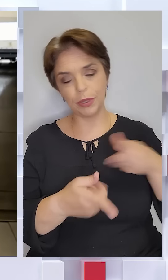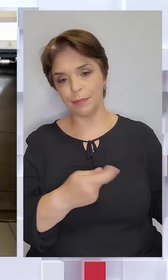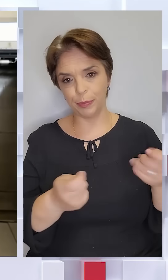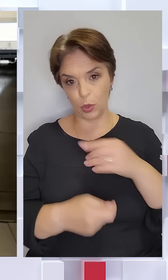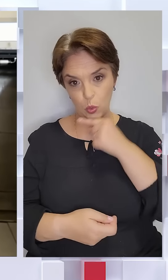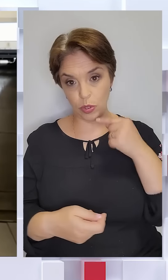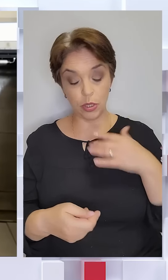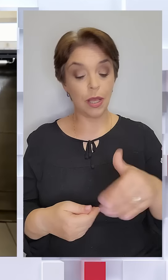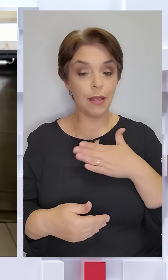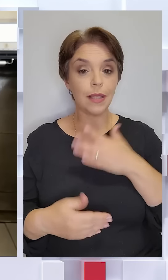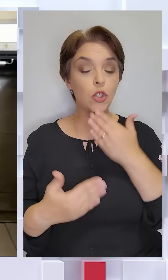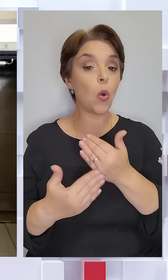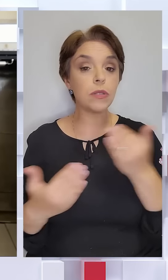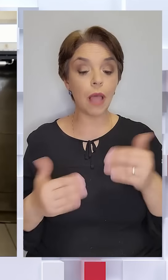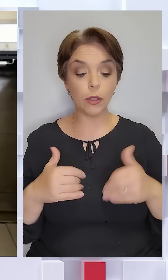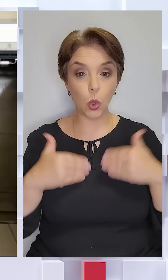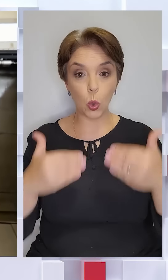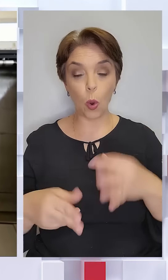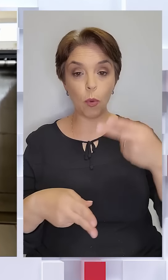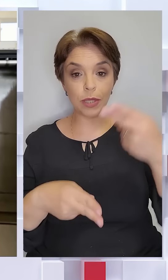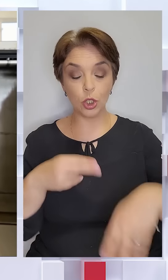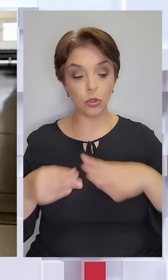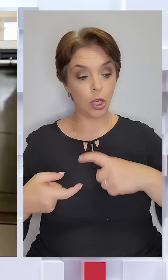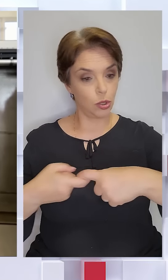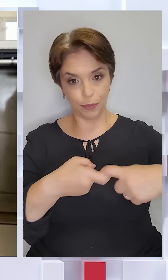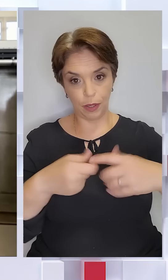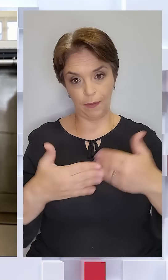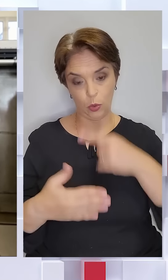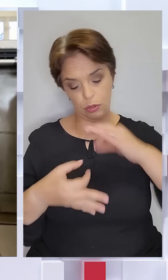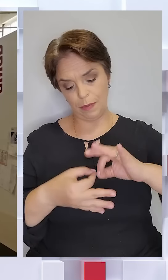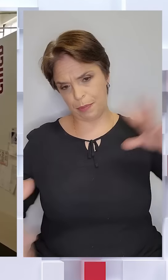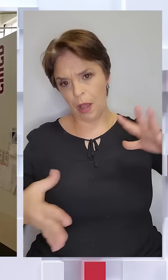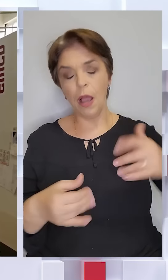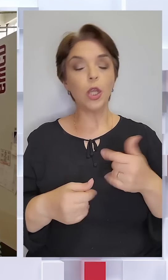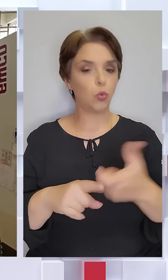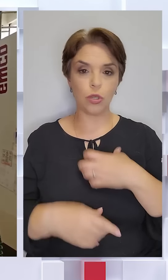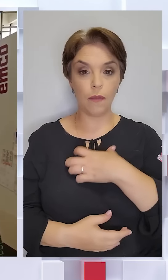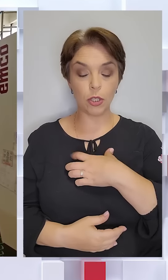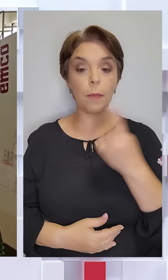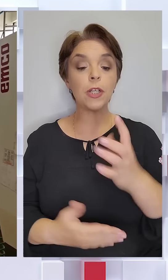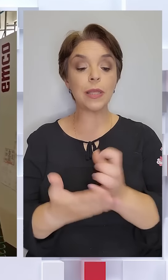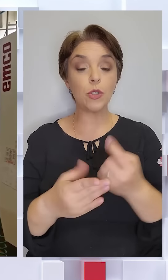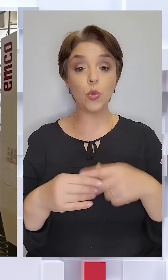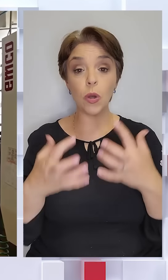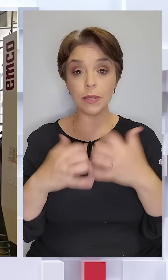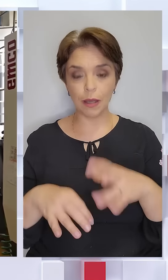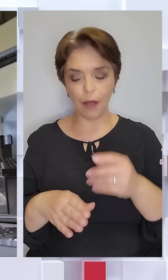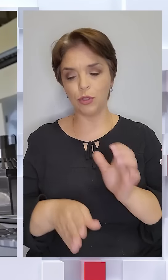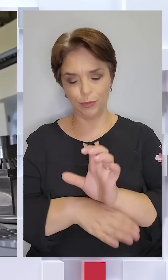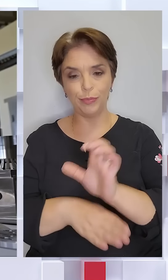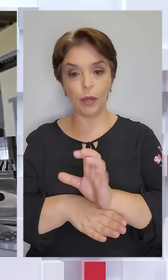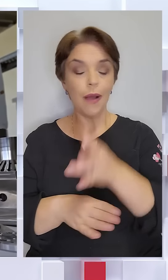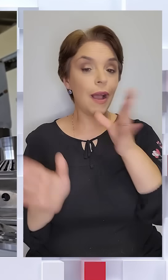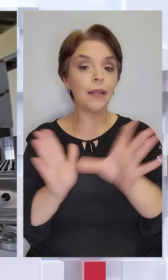Це наш останній крок по закінченню нашої залежності від Росії. І дуже важливий. Перші запчастини з цього станка вже